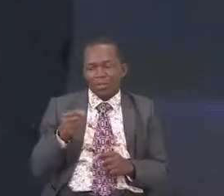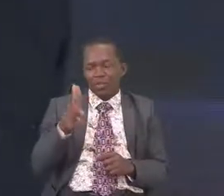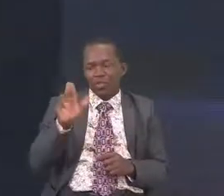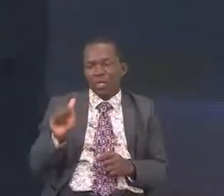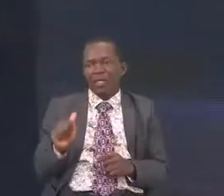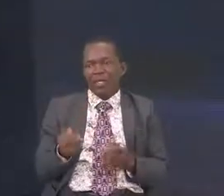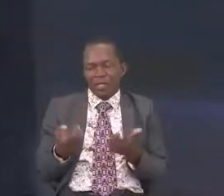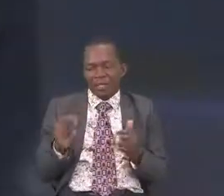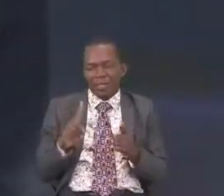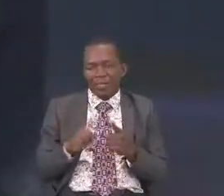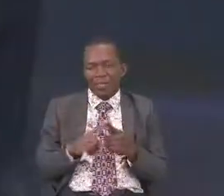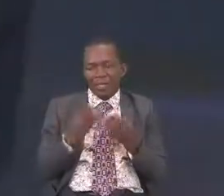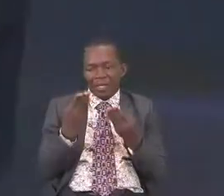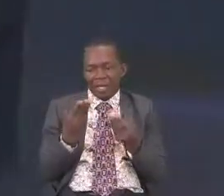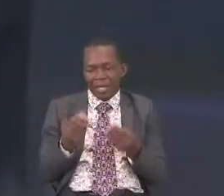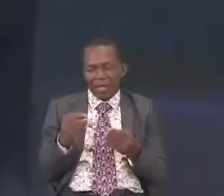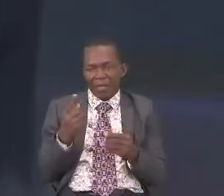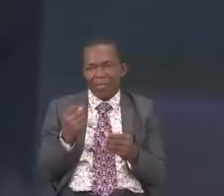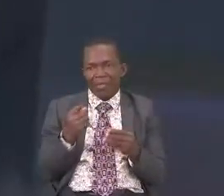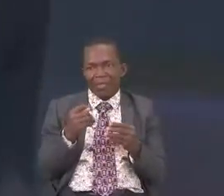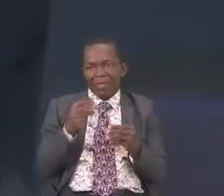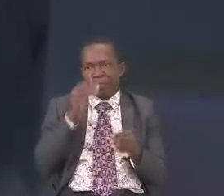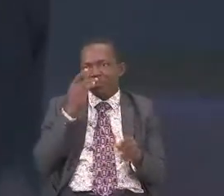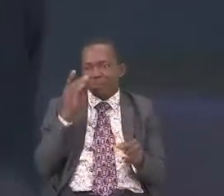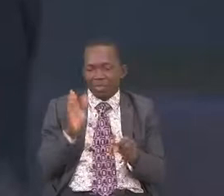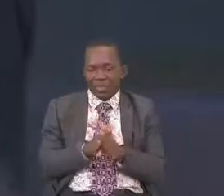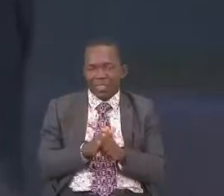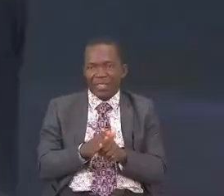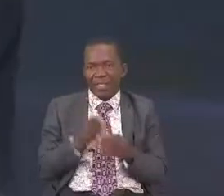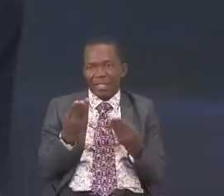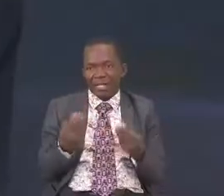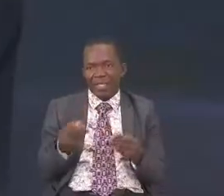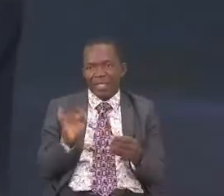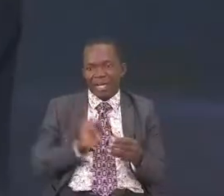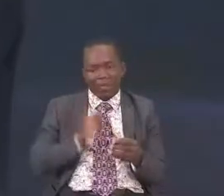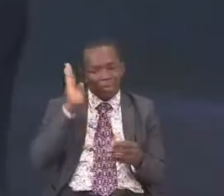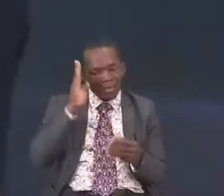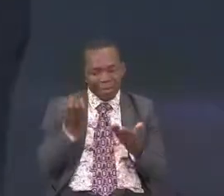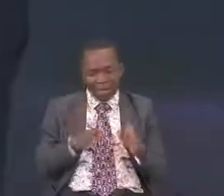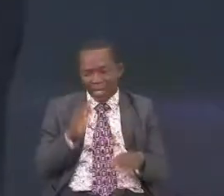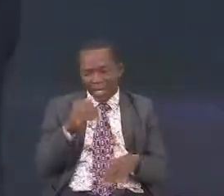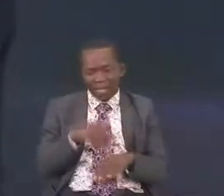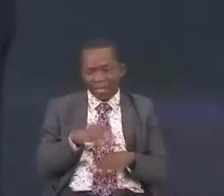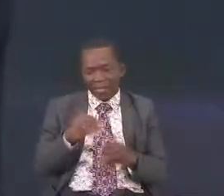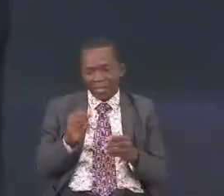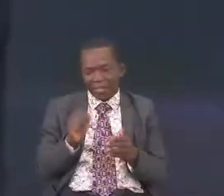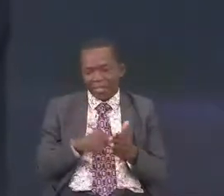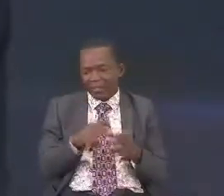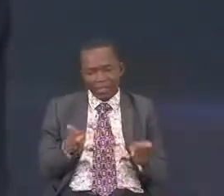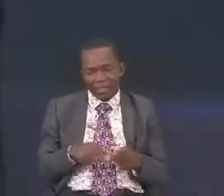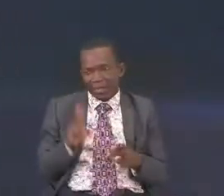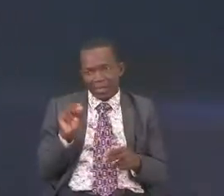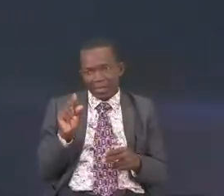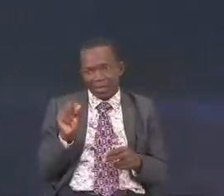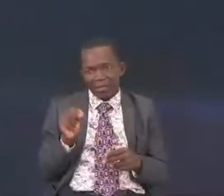n'a pas dit, je serai à mon poste et je mourrai à mon poste. À Jéricho, non. Tu ne peux pas mourir à Jéricho, mourir